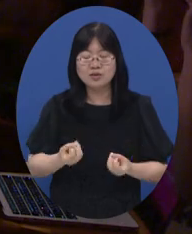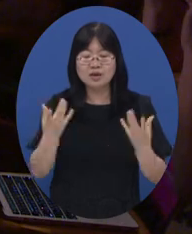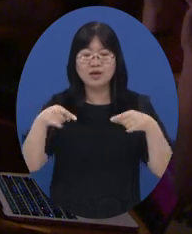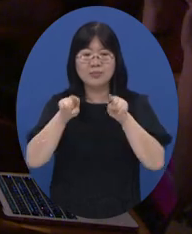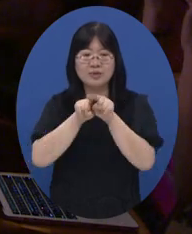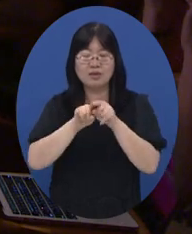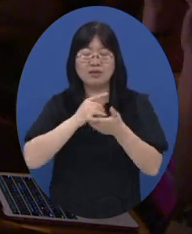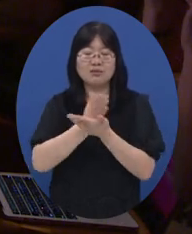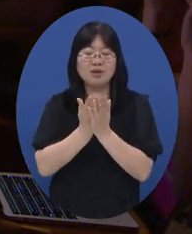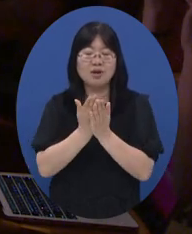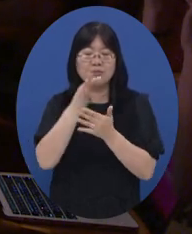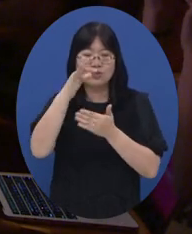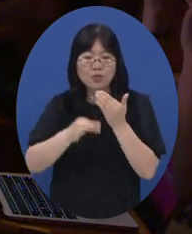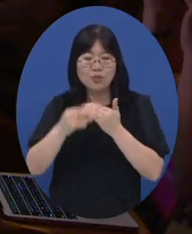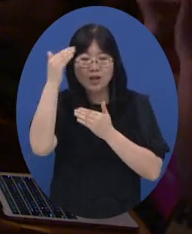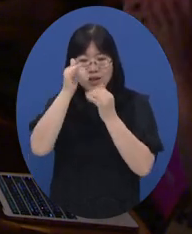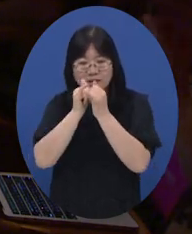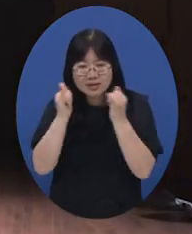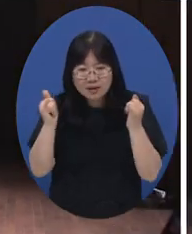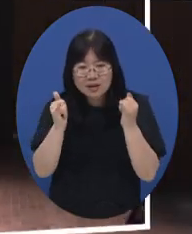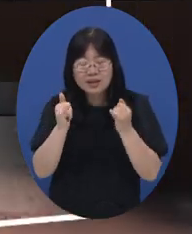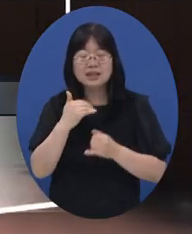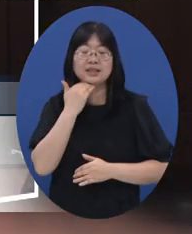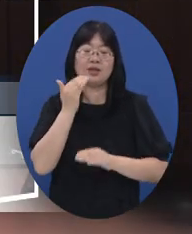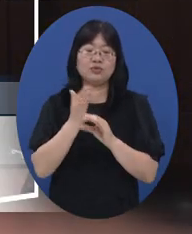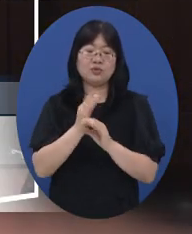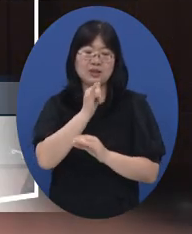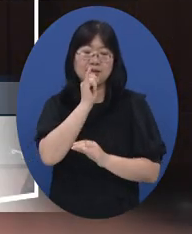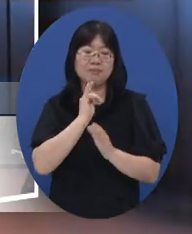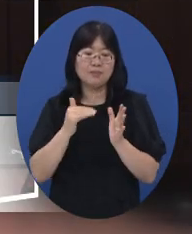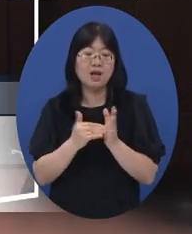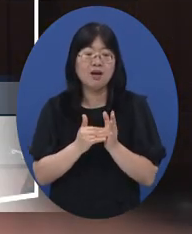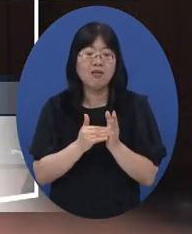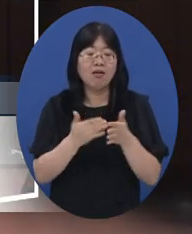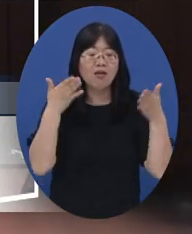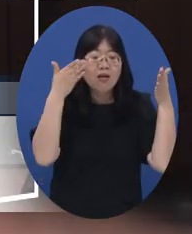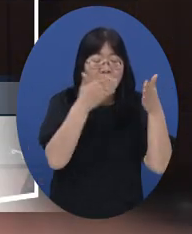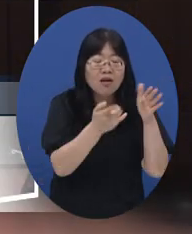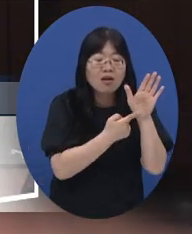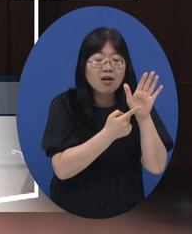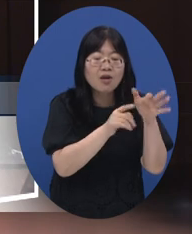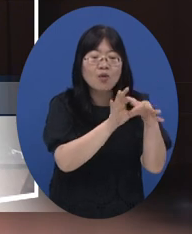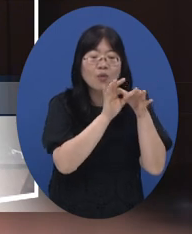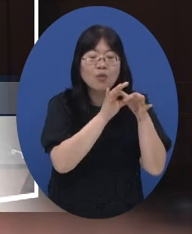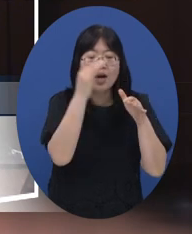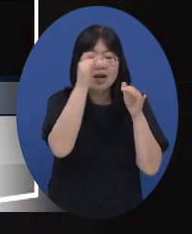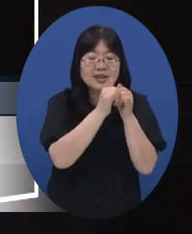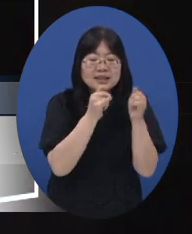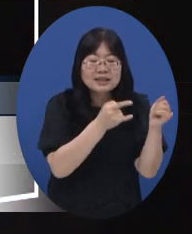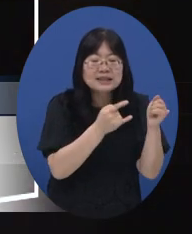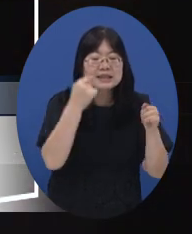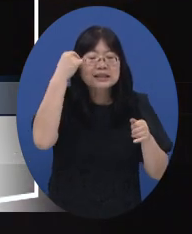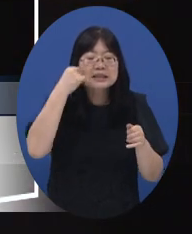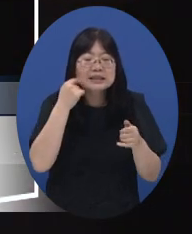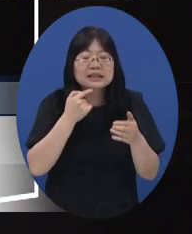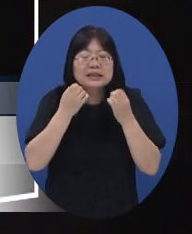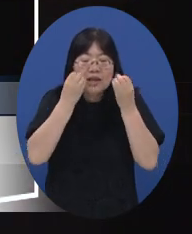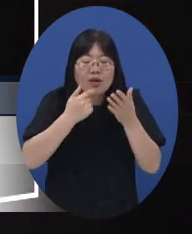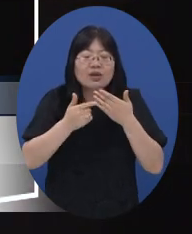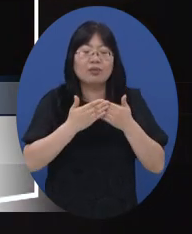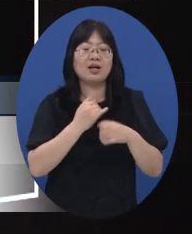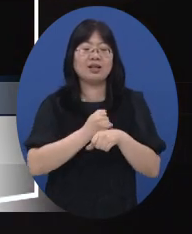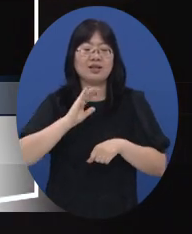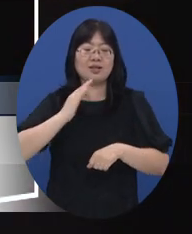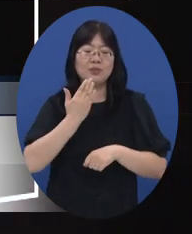다양한 프로그램이 관람객을 기다립니다. Il va la vivre de façon beaucoup plus émotionnelle que